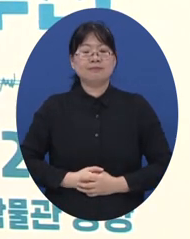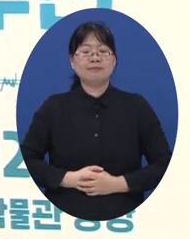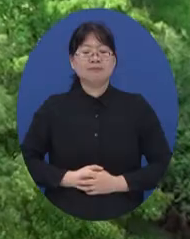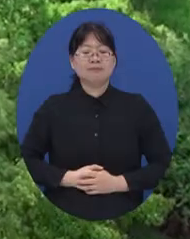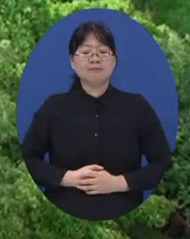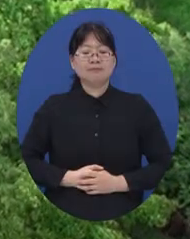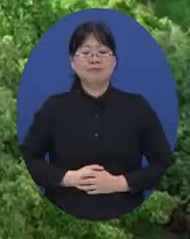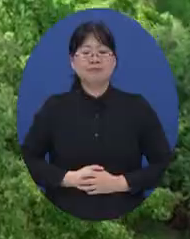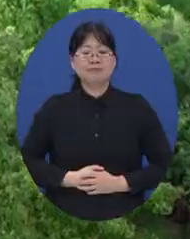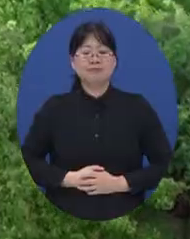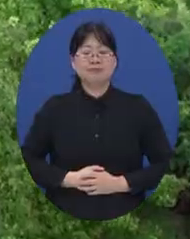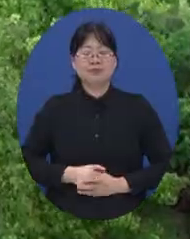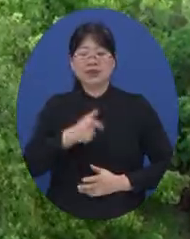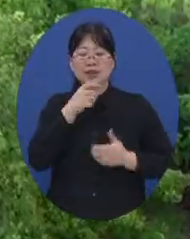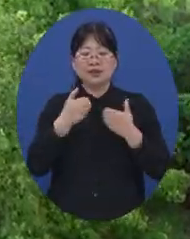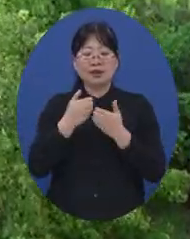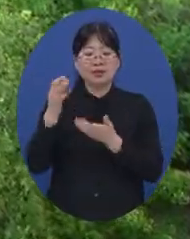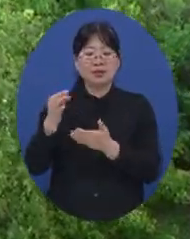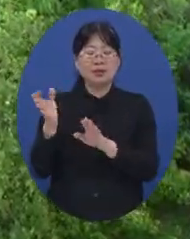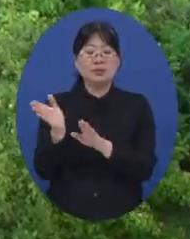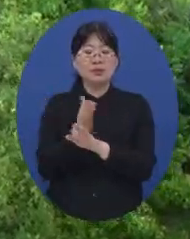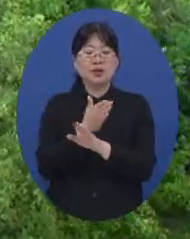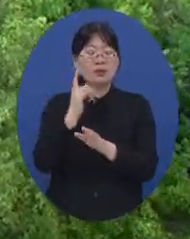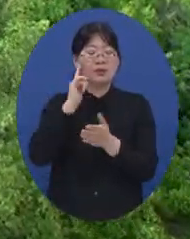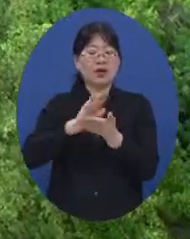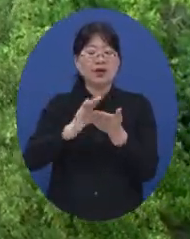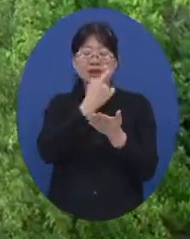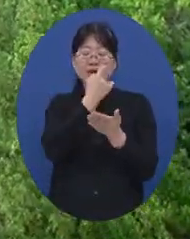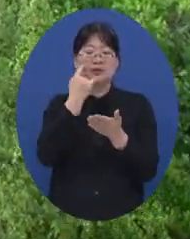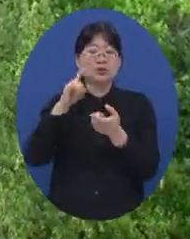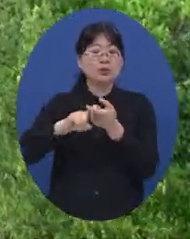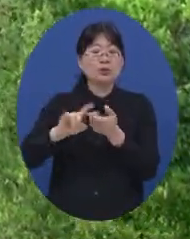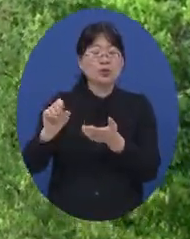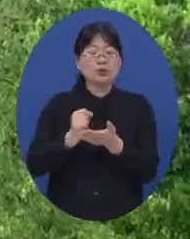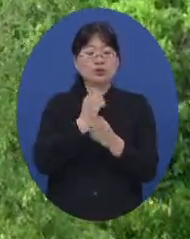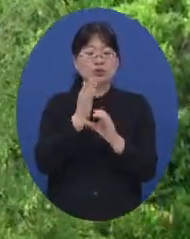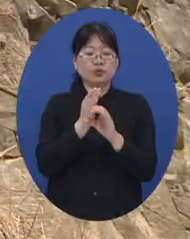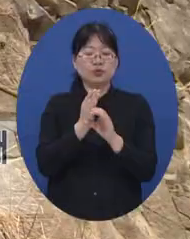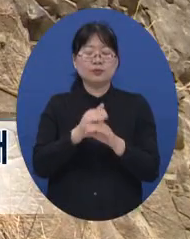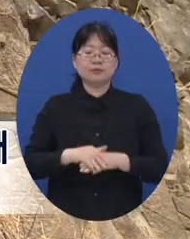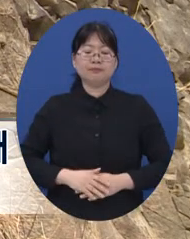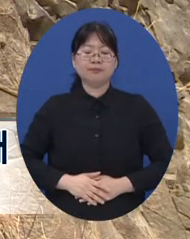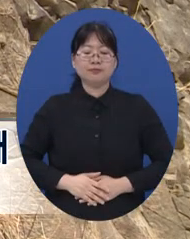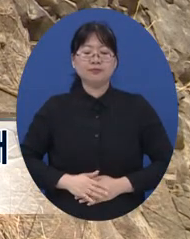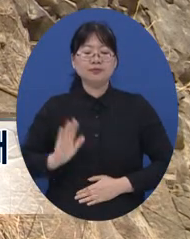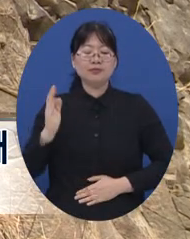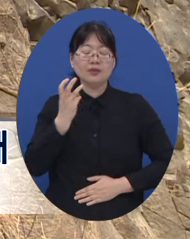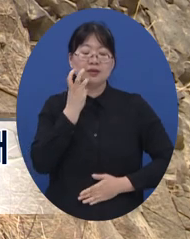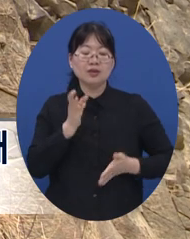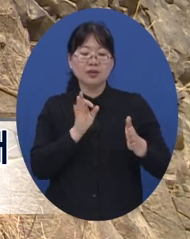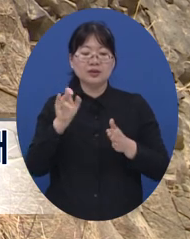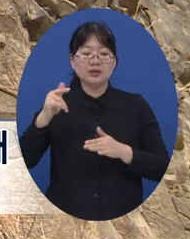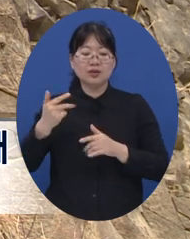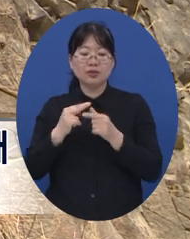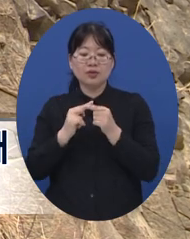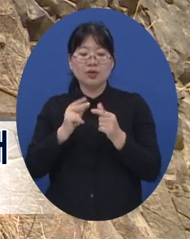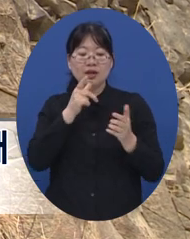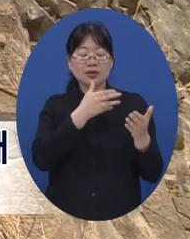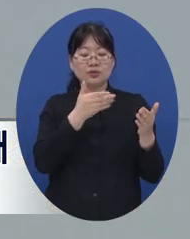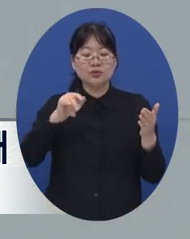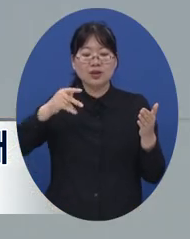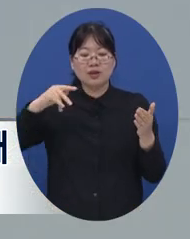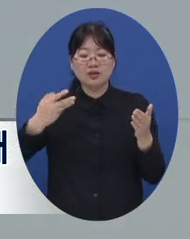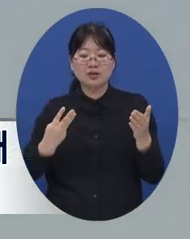중요합니다. 냉전의 유산에서 이제는 평화의 상징으로 주목받고 있는 DMZ. 최근 경기도 연천과 강원도